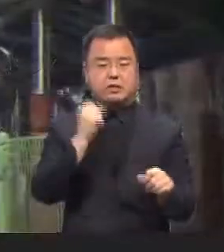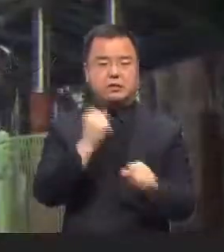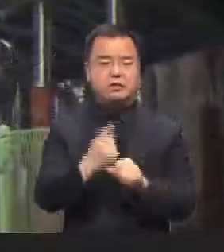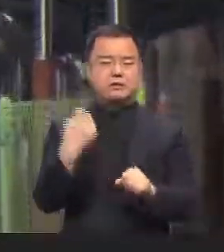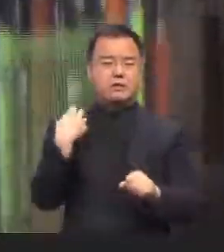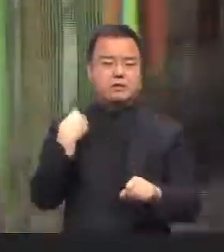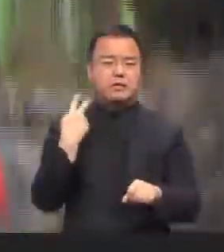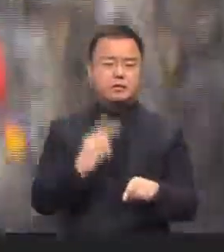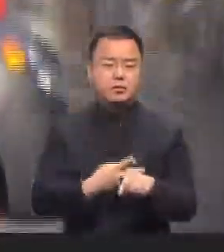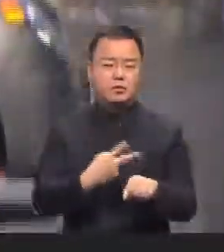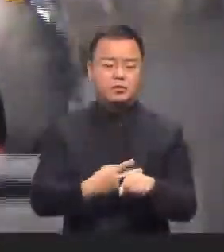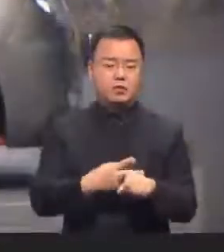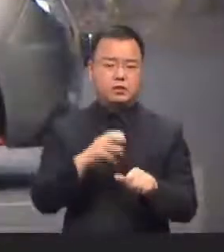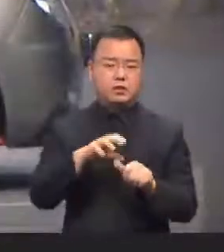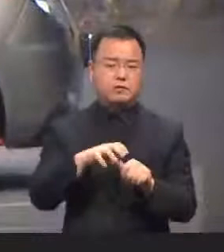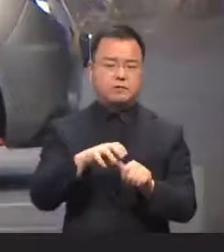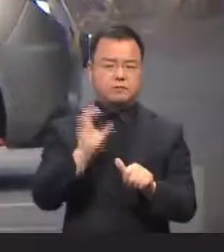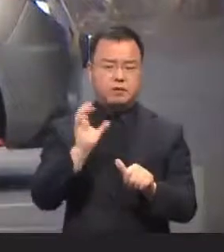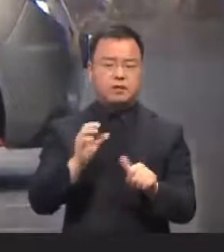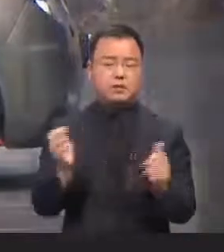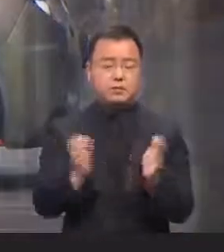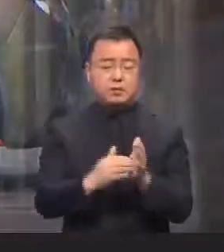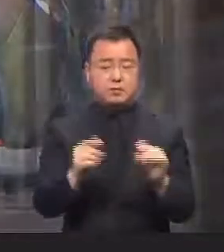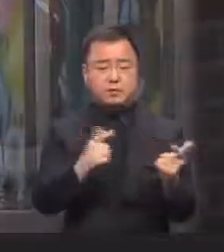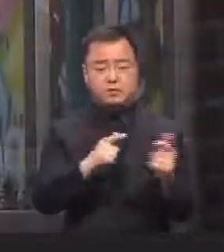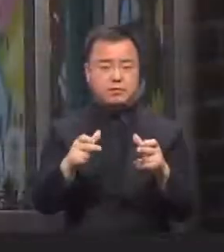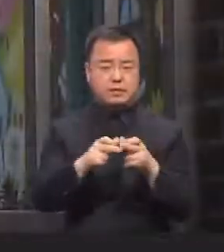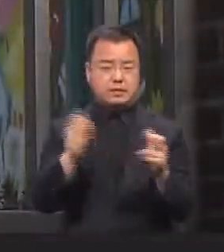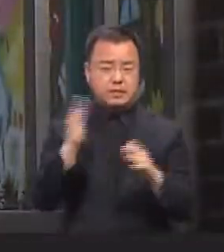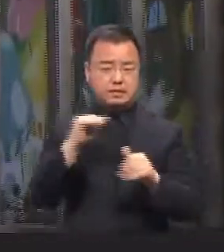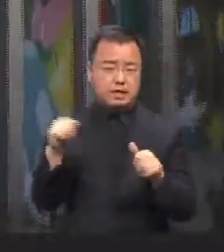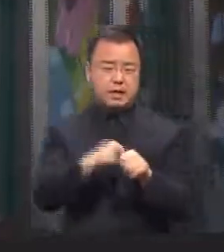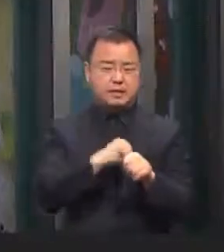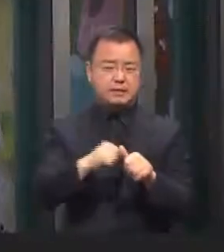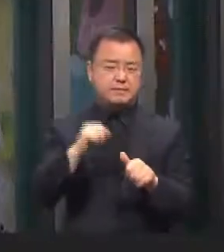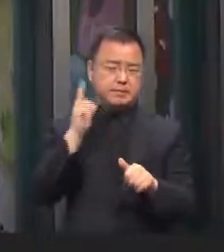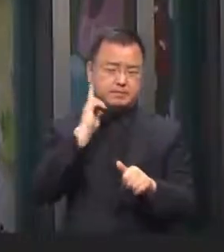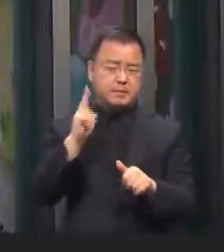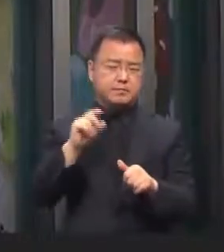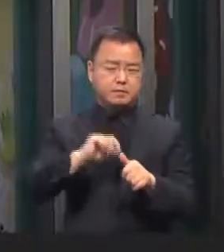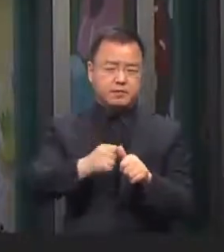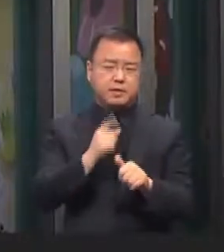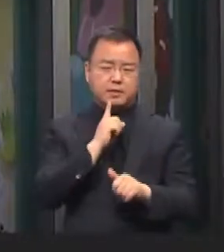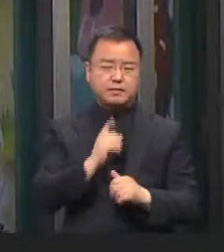장애학생 학대 문제를 엄중히 다루겠다고 밝혔습니다. EBS 뉴스 금창호입니다.